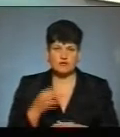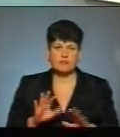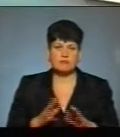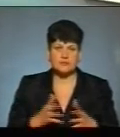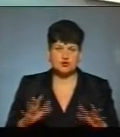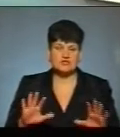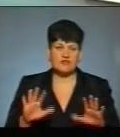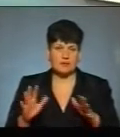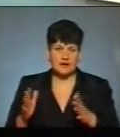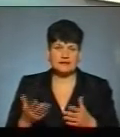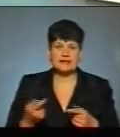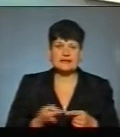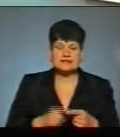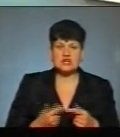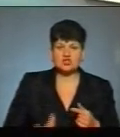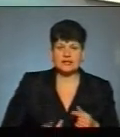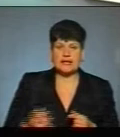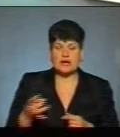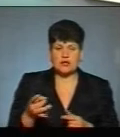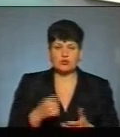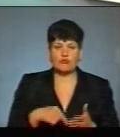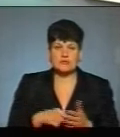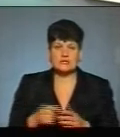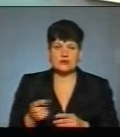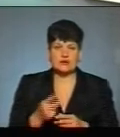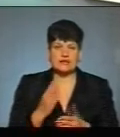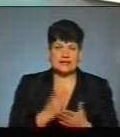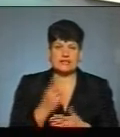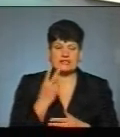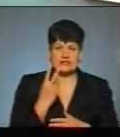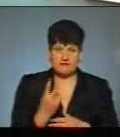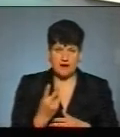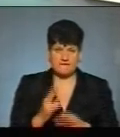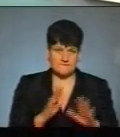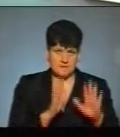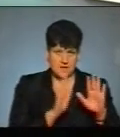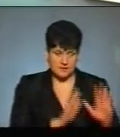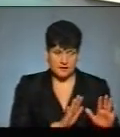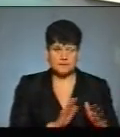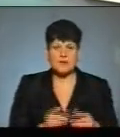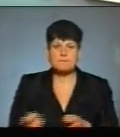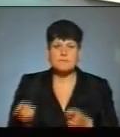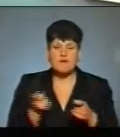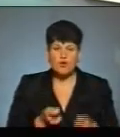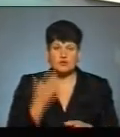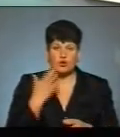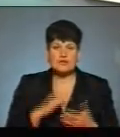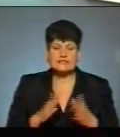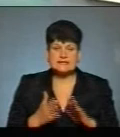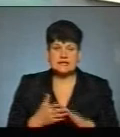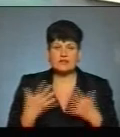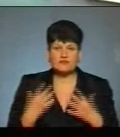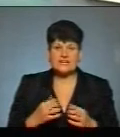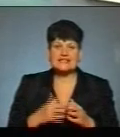це є жителі району, так як в нас по місту Тернополю є тільки два амбулаторних випадки. Привозять, коли стан вже